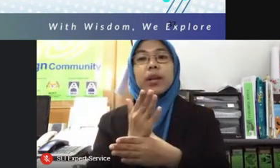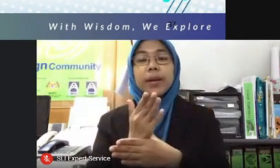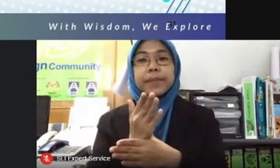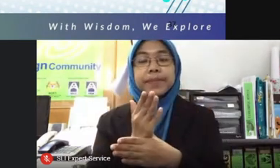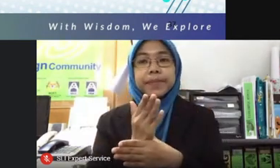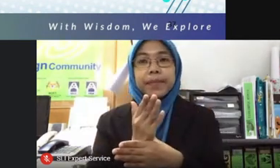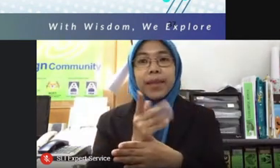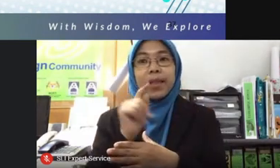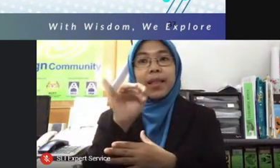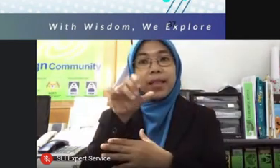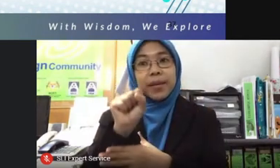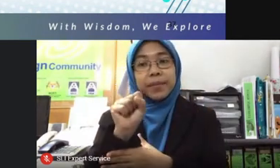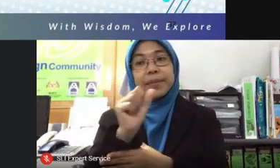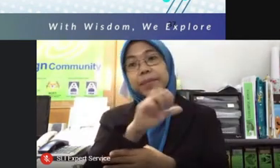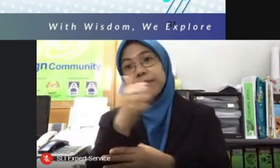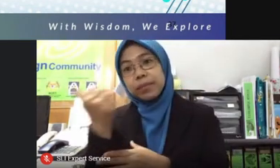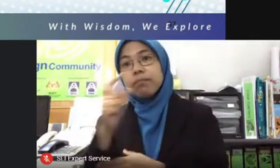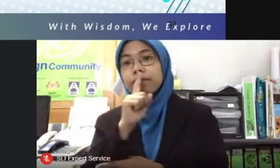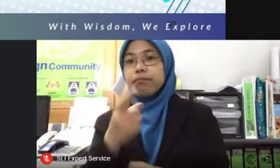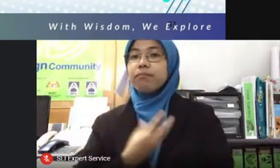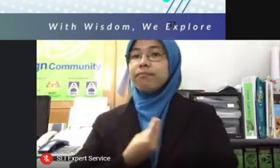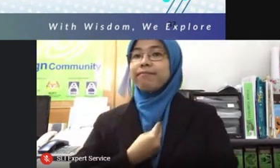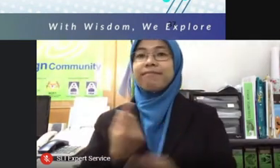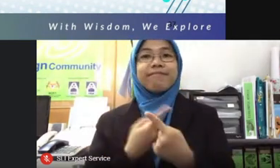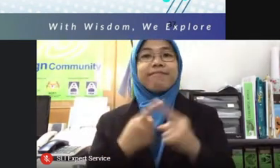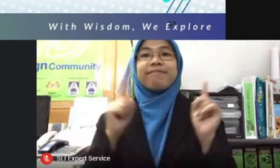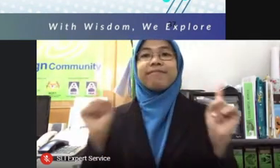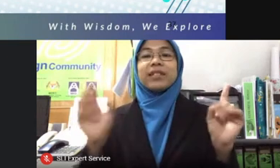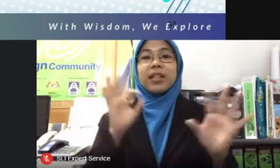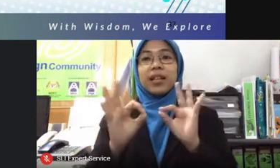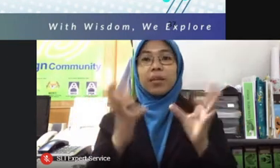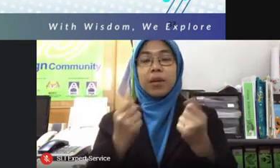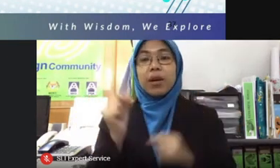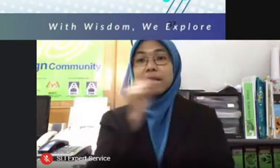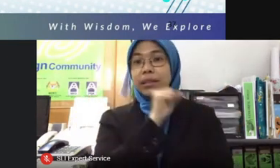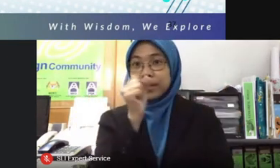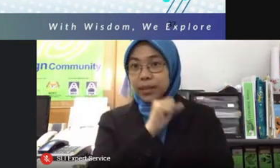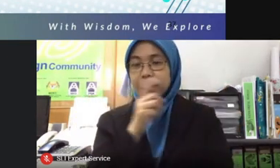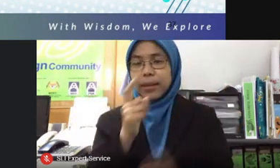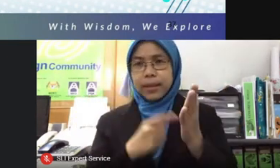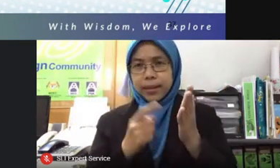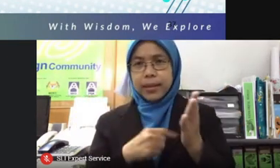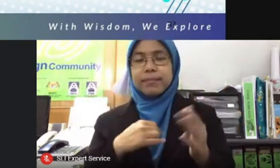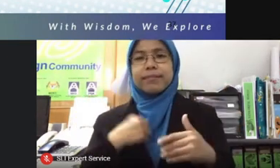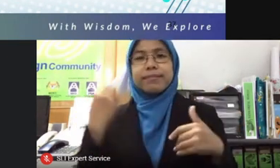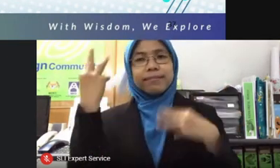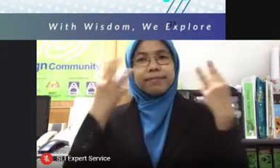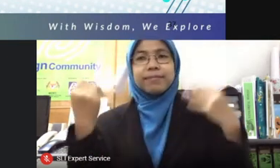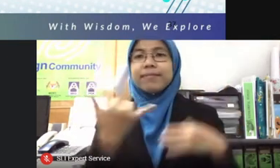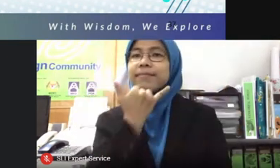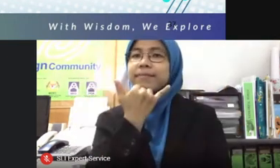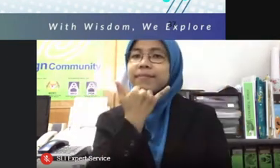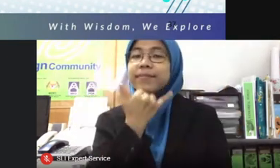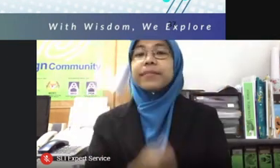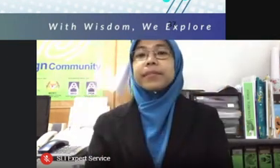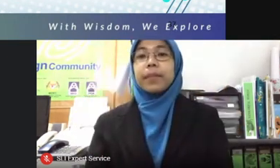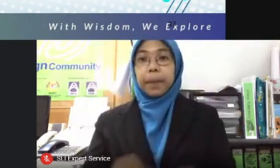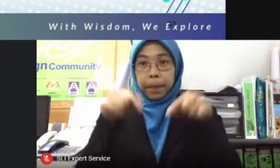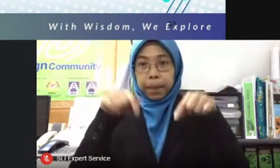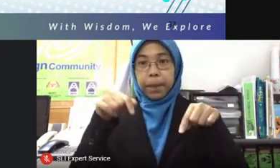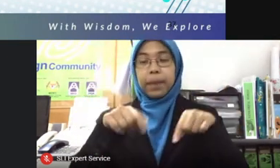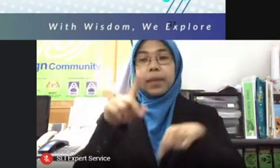kongsi tips dan sebagainya, dia punya nervous dia kurang berbanding dengan kalau kita nak menyanyi di hadapan. Kadang-kadang sebab kita takut salah. Ni tips